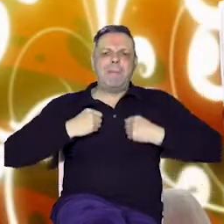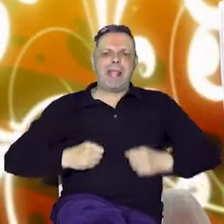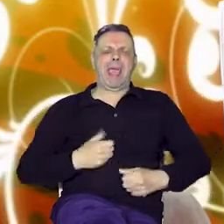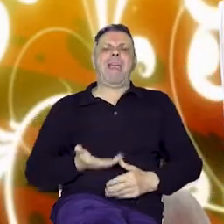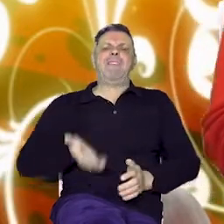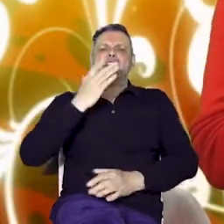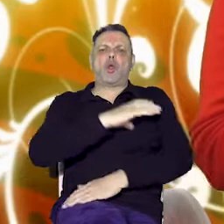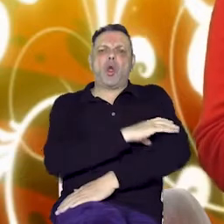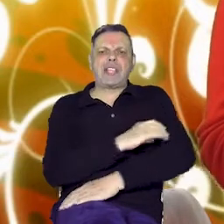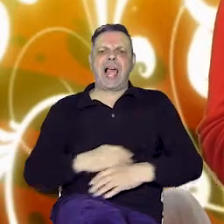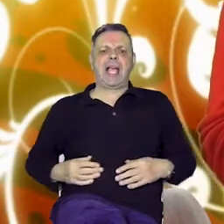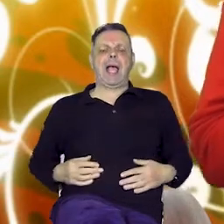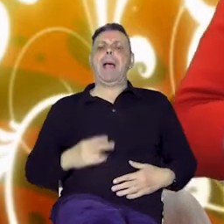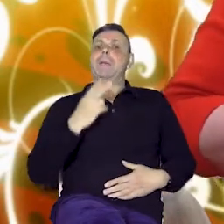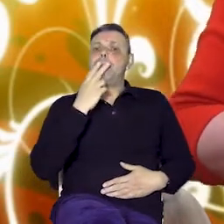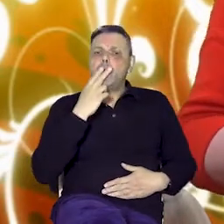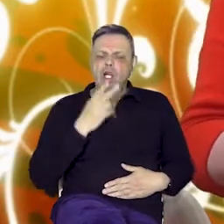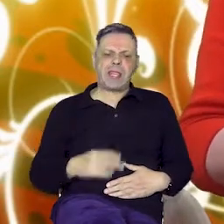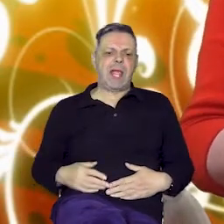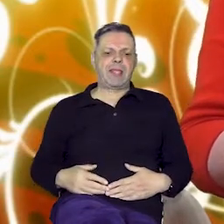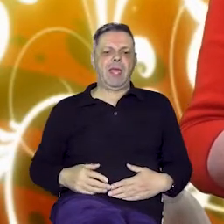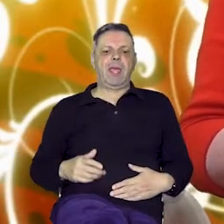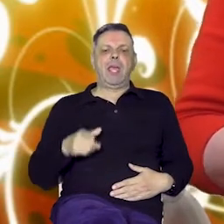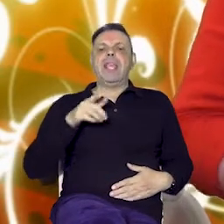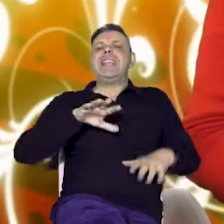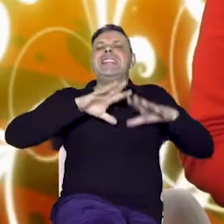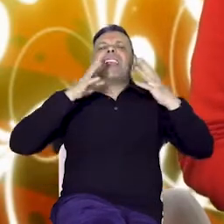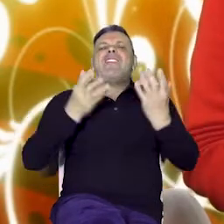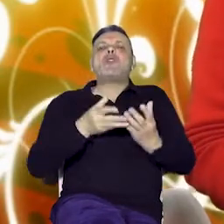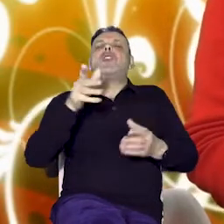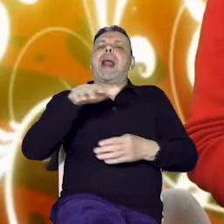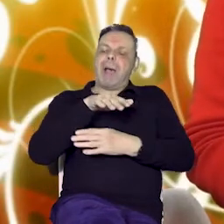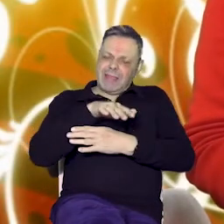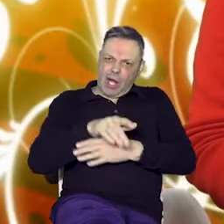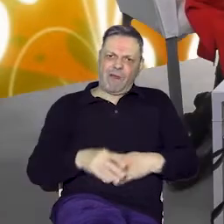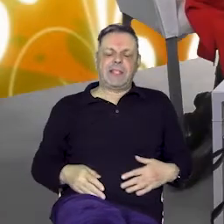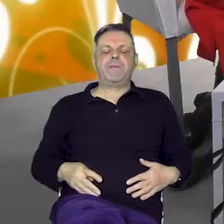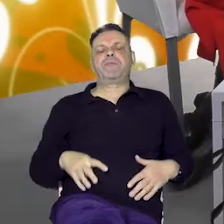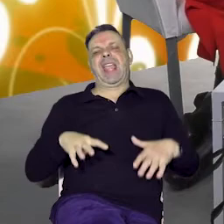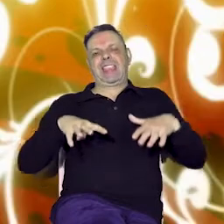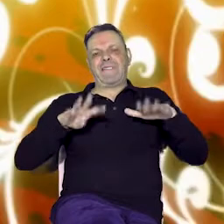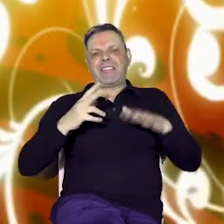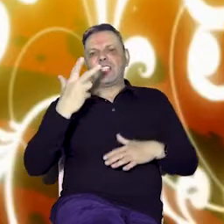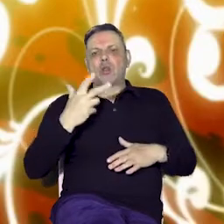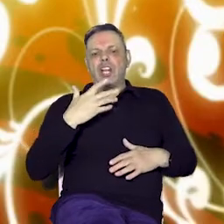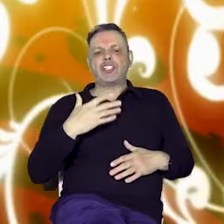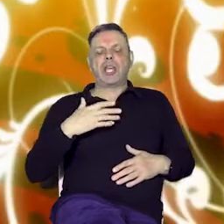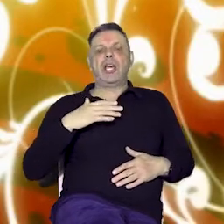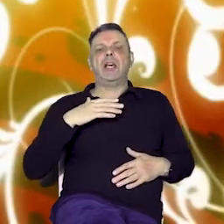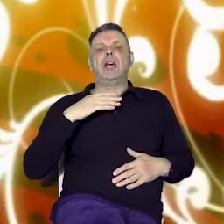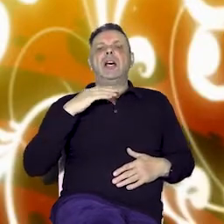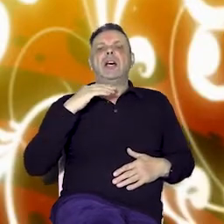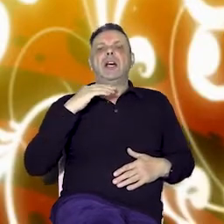hipertenzije, gdje će biti pitanje pušenja. Gledajte, sve to treba djelovati. 19.3. subota, dođite svi na Cvjetni